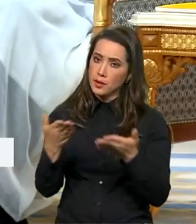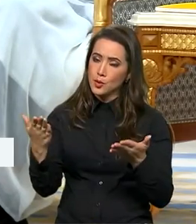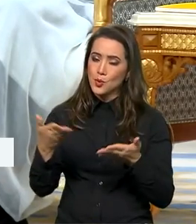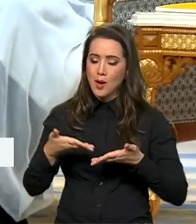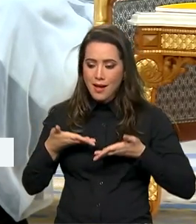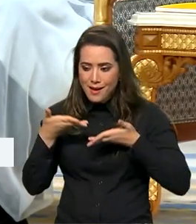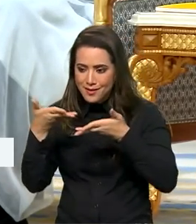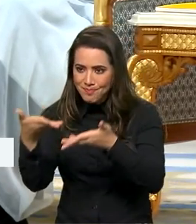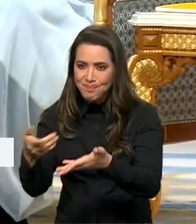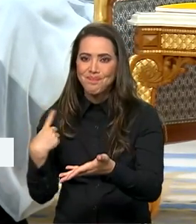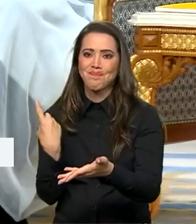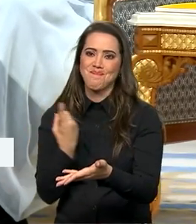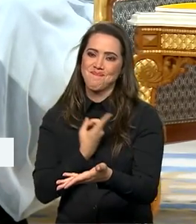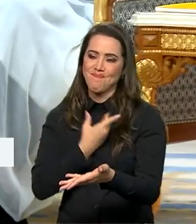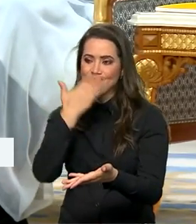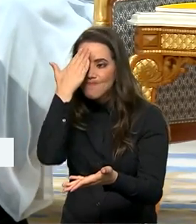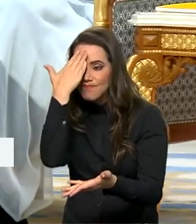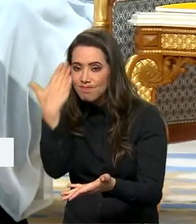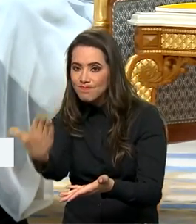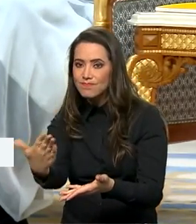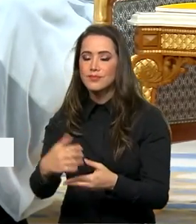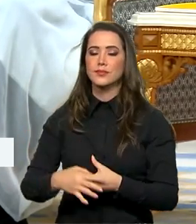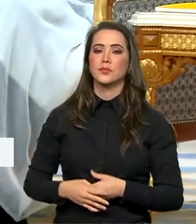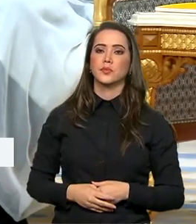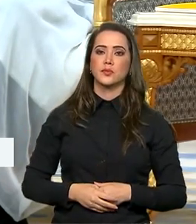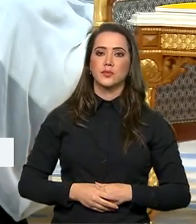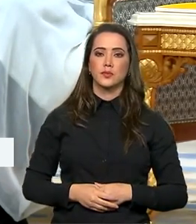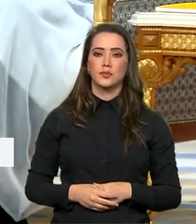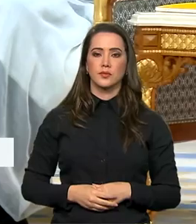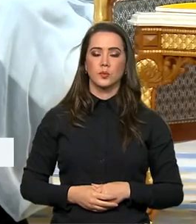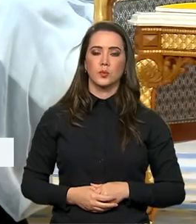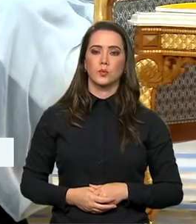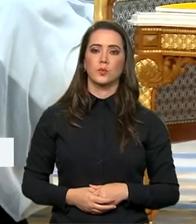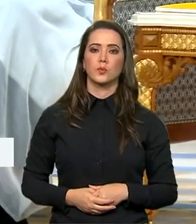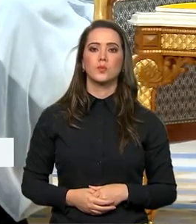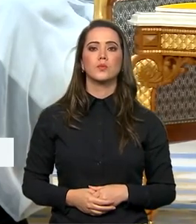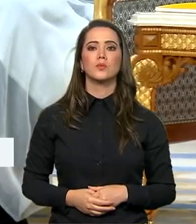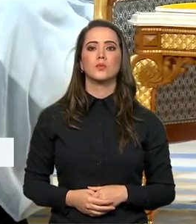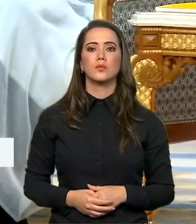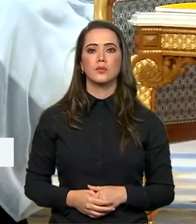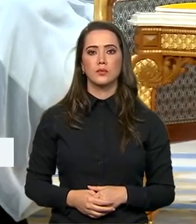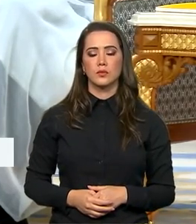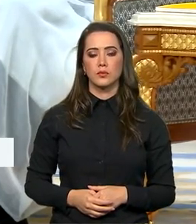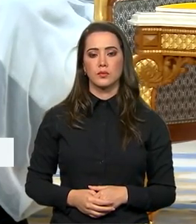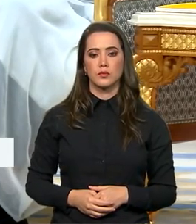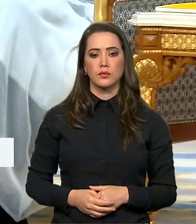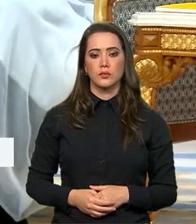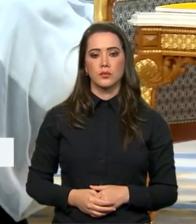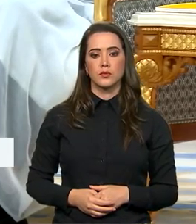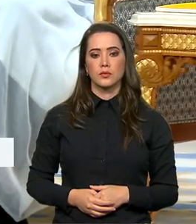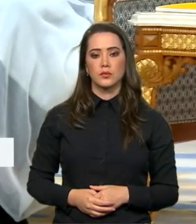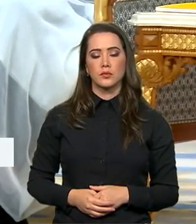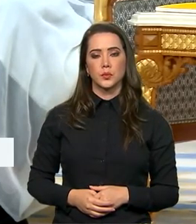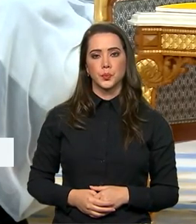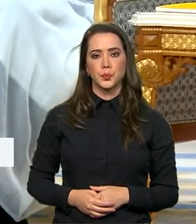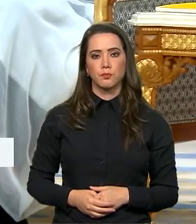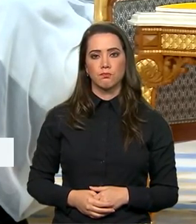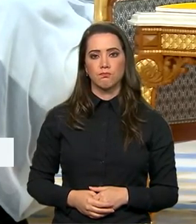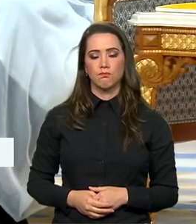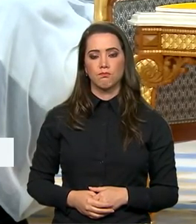hospitalidade. لذا أود أن أتوجه بالشكر الكبير لكم على المودة